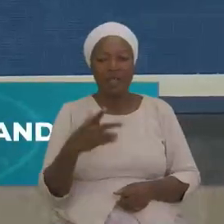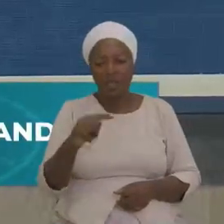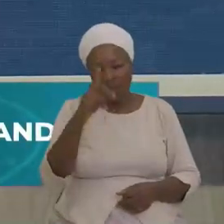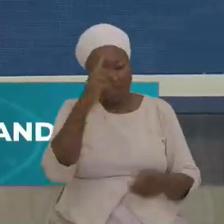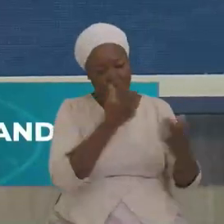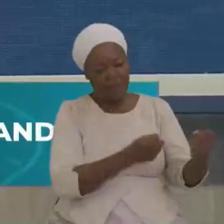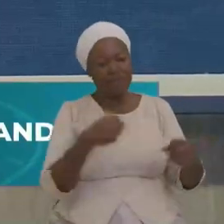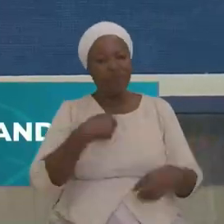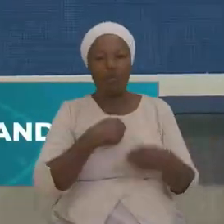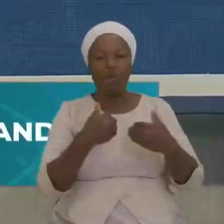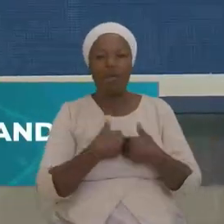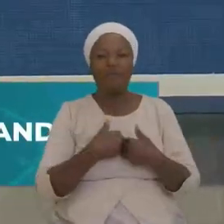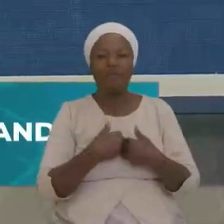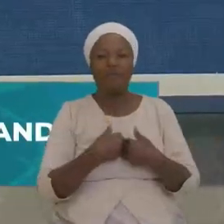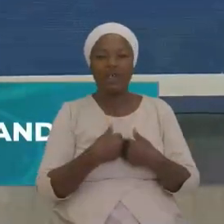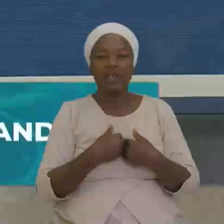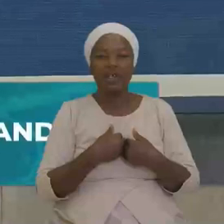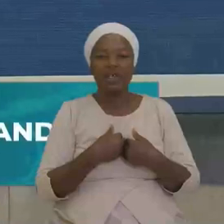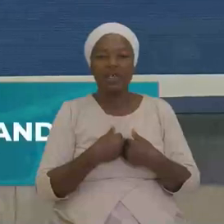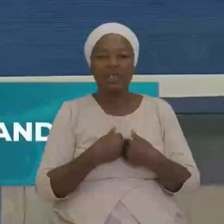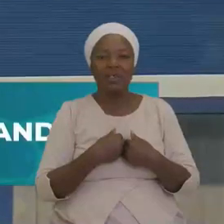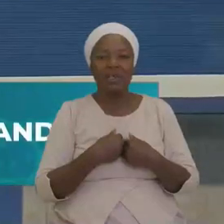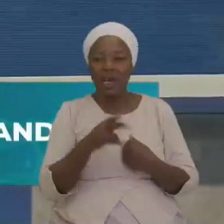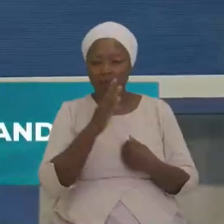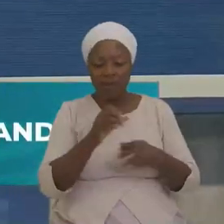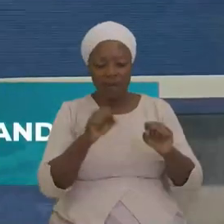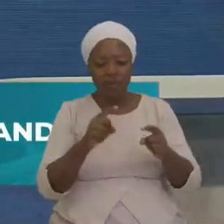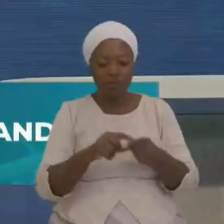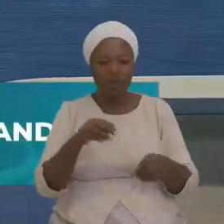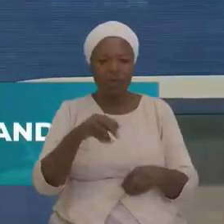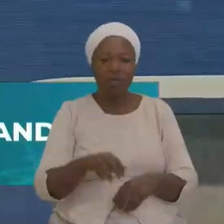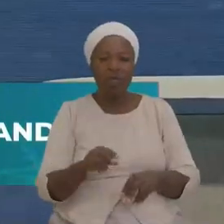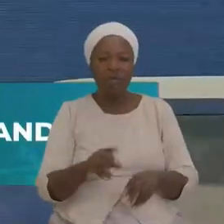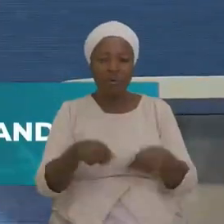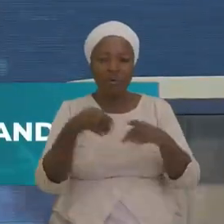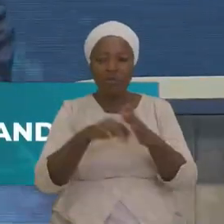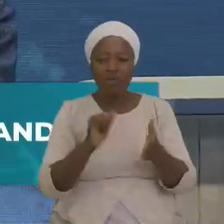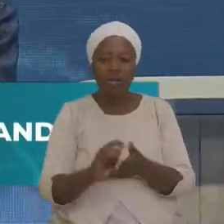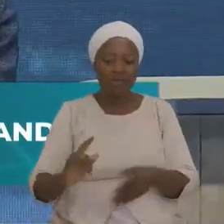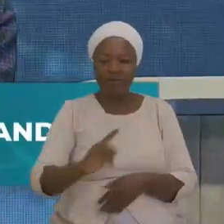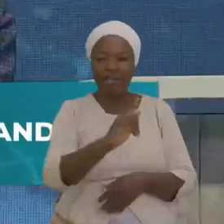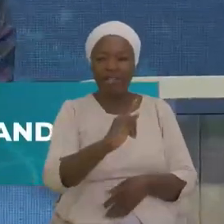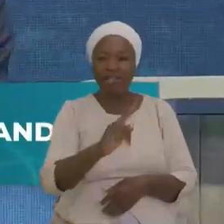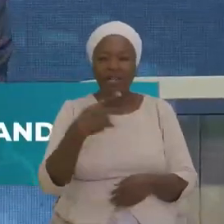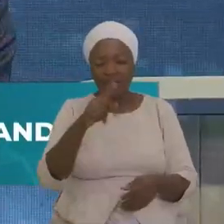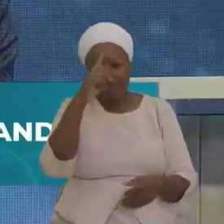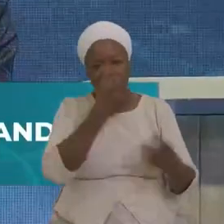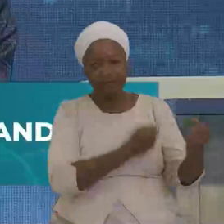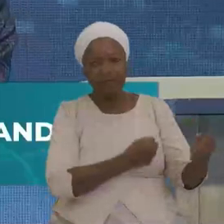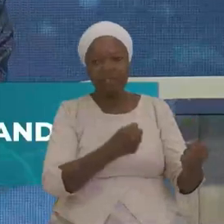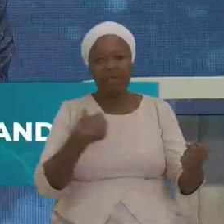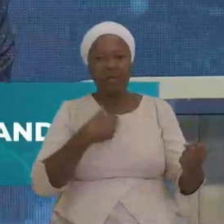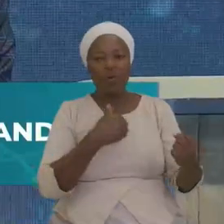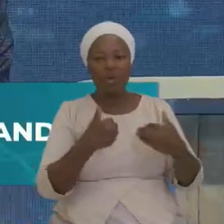La foi que nous avons, et nous pourrons donc prendre l'envol, la foi que nous